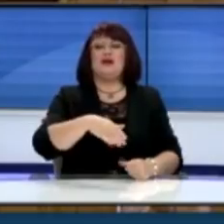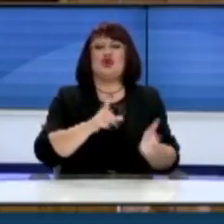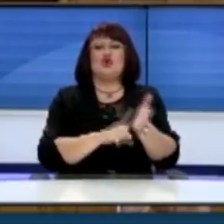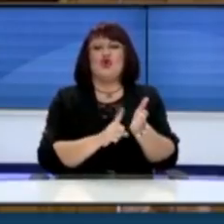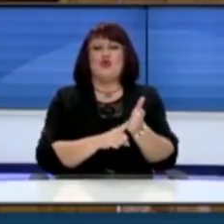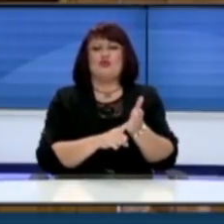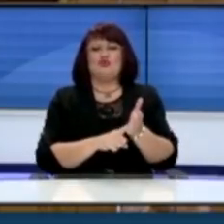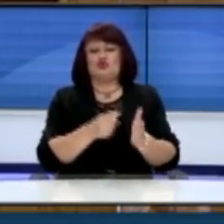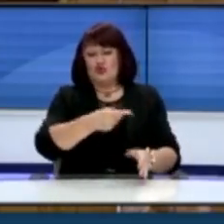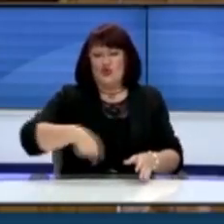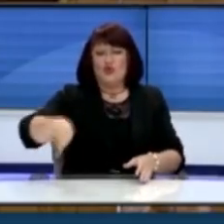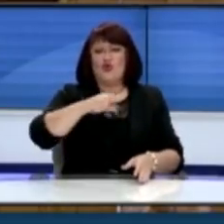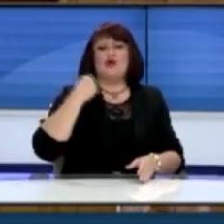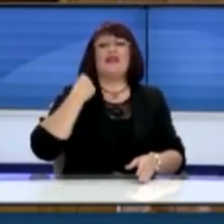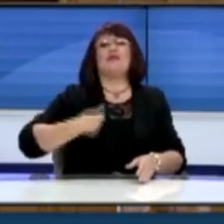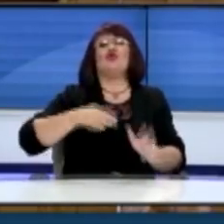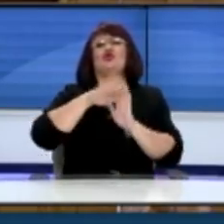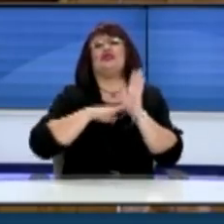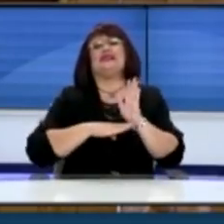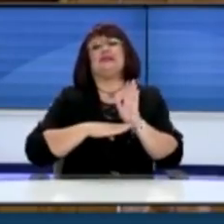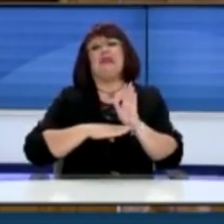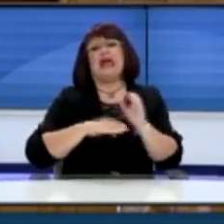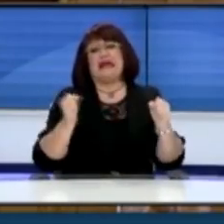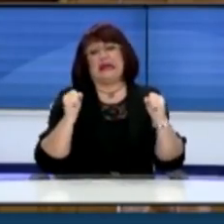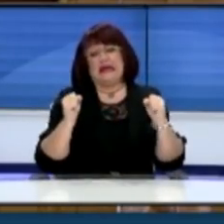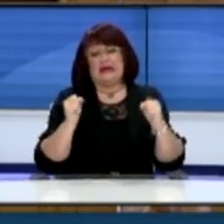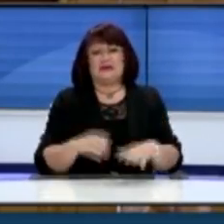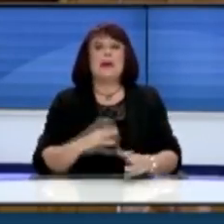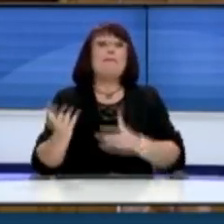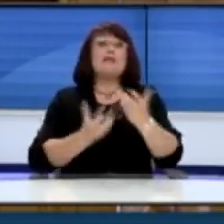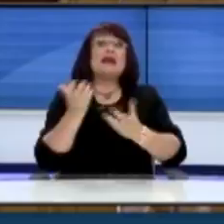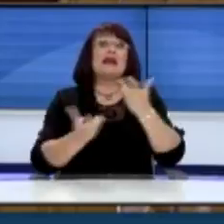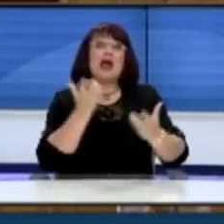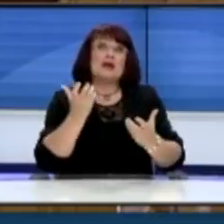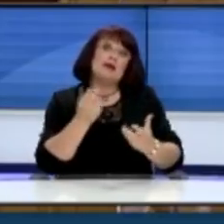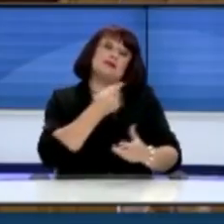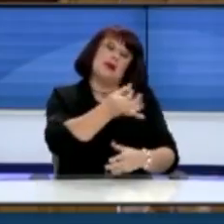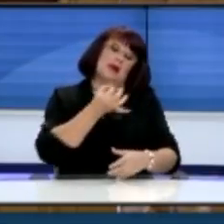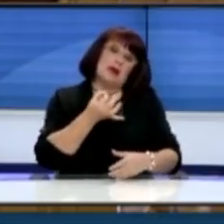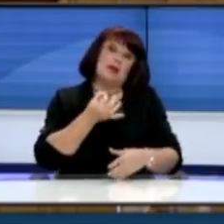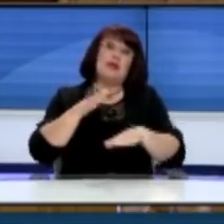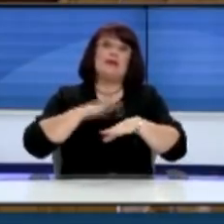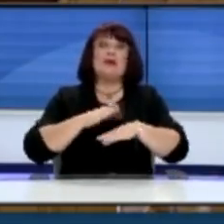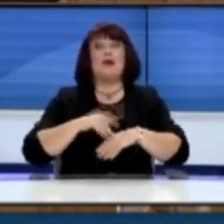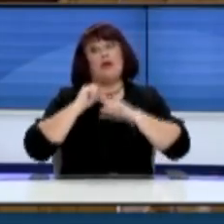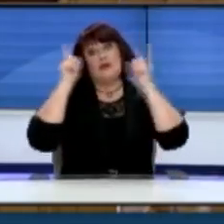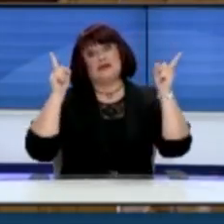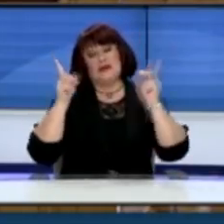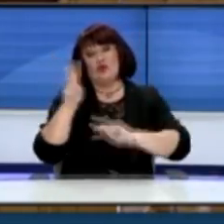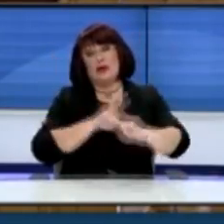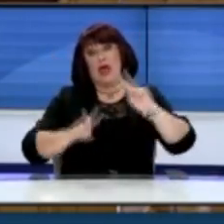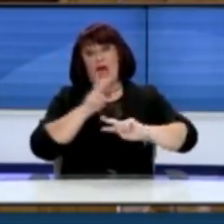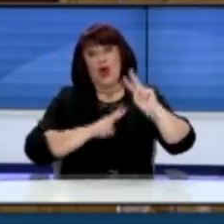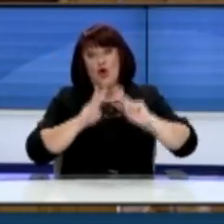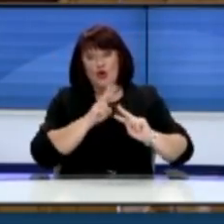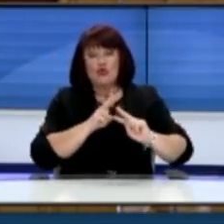νόμους όλων σας δημόσιο σύστημα υγείας. Για τις πυρκαγιές φταίνε τα ακραία πρωτοφανή φαινόμενα, για